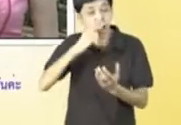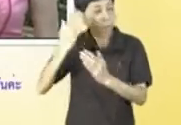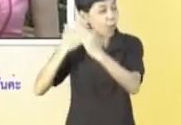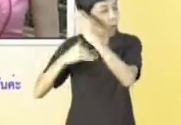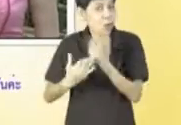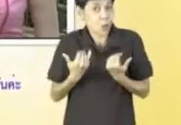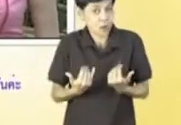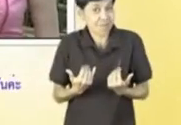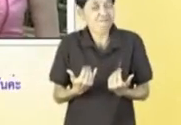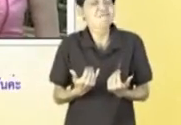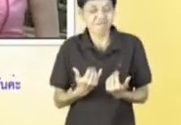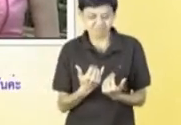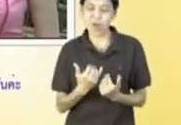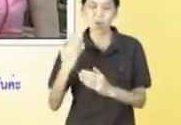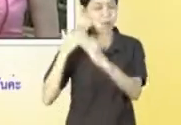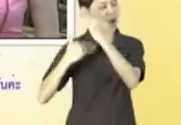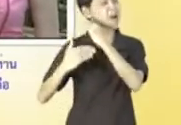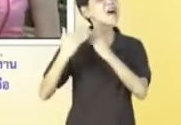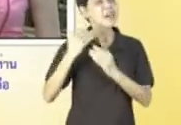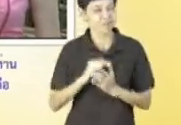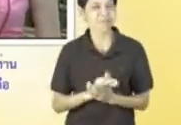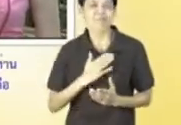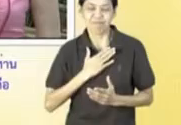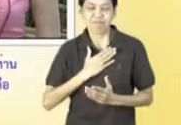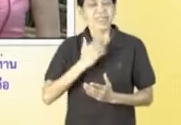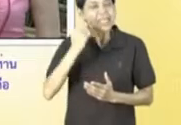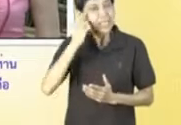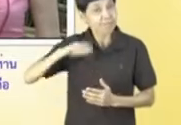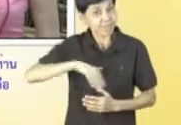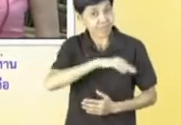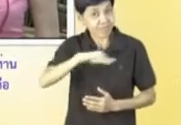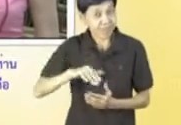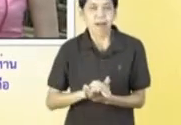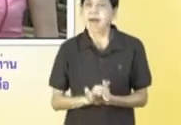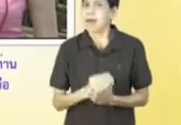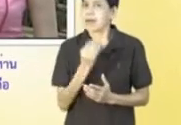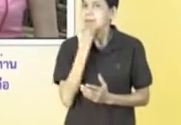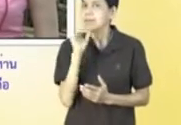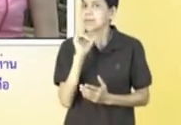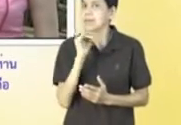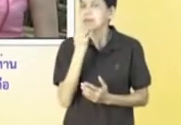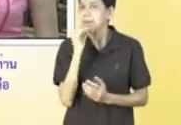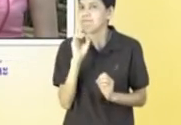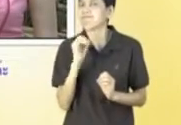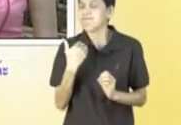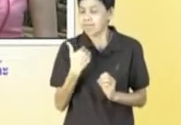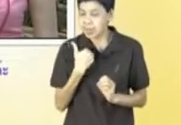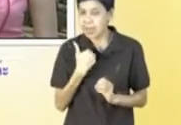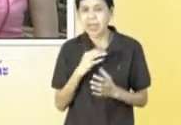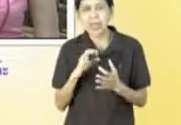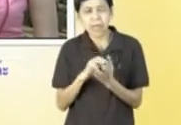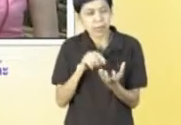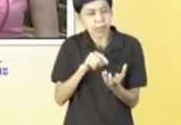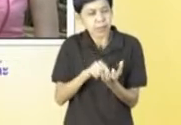นูวันนี้ตำรับไทยของเราในวันนี้ก็โบราณเช่นกันค่ะดิฉันเชื่อว่าคุณผู้ชมหลายๆท่านคงไม่เคยรับประทานนะคะนั่นก็คือแกงขี้เหล็ก